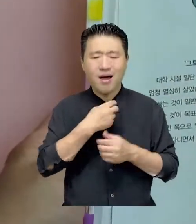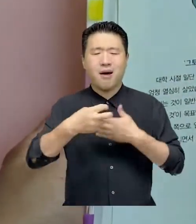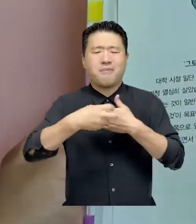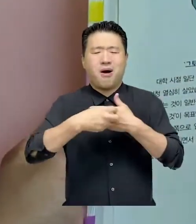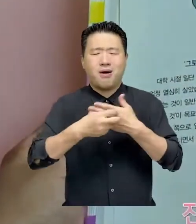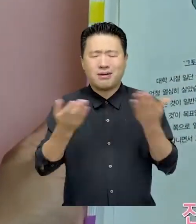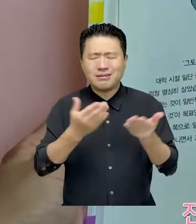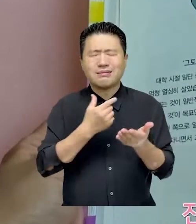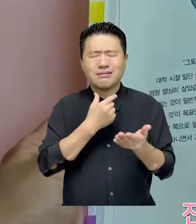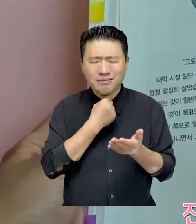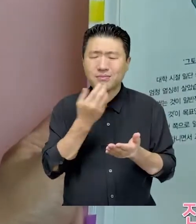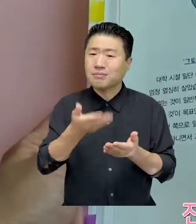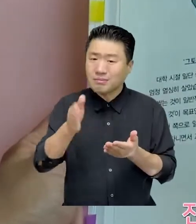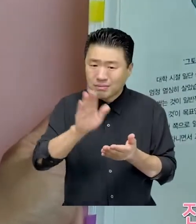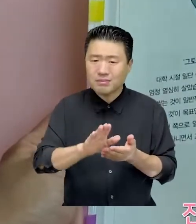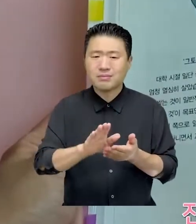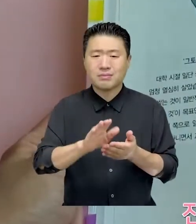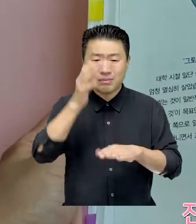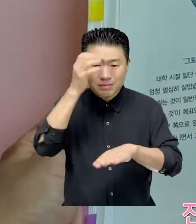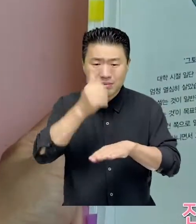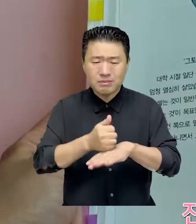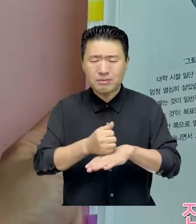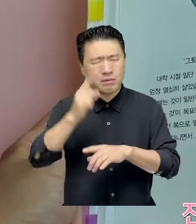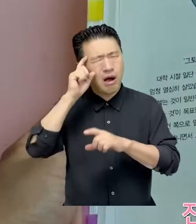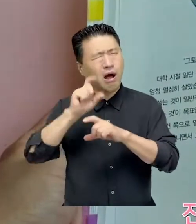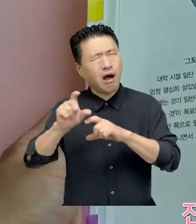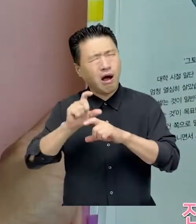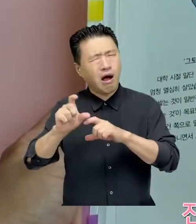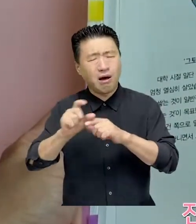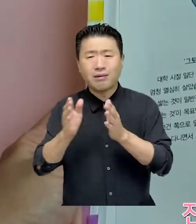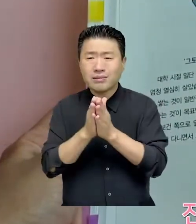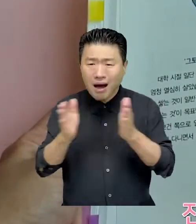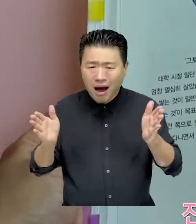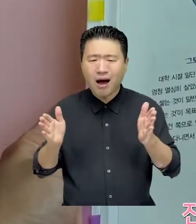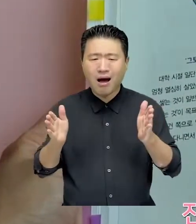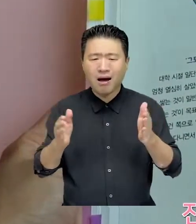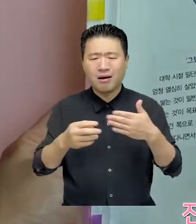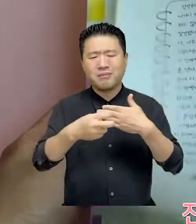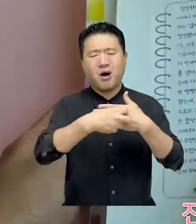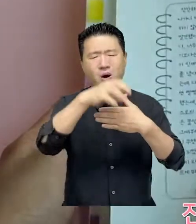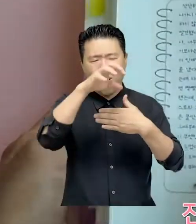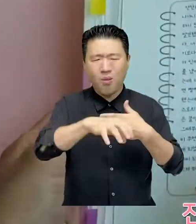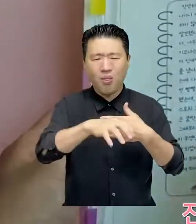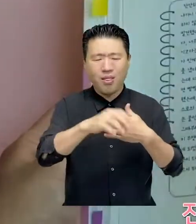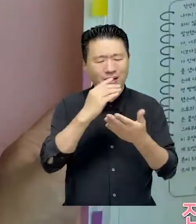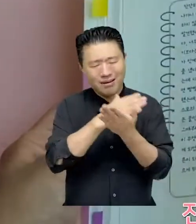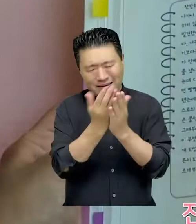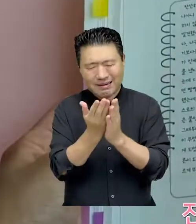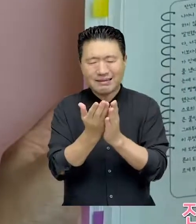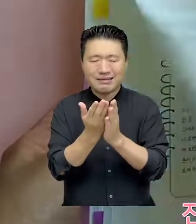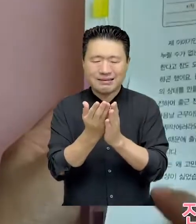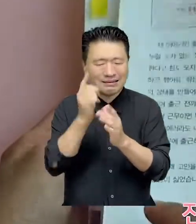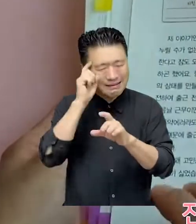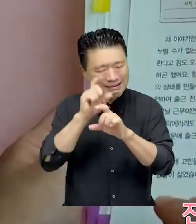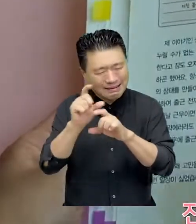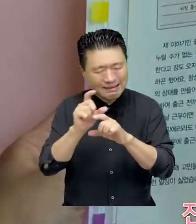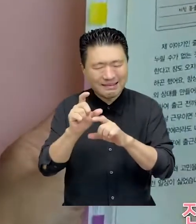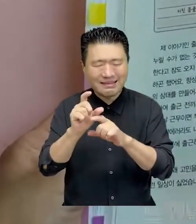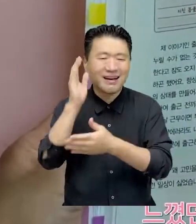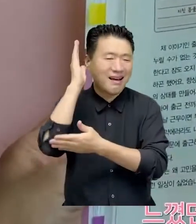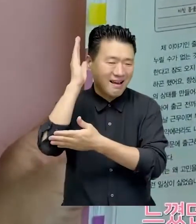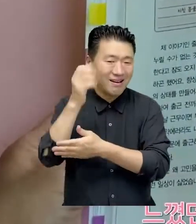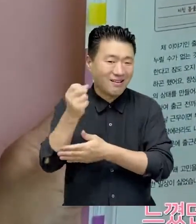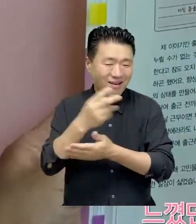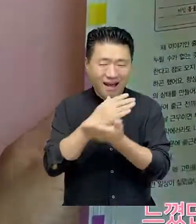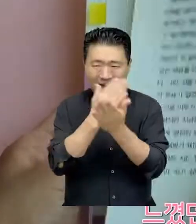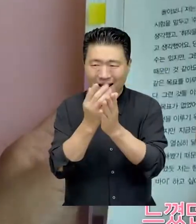그리고 그토록 원하는 병원에서 일했지만 진짜 인생 고민이 시작된 병원에서 저의 고민들과